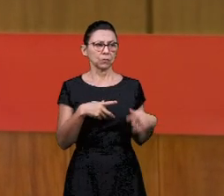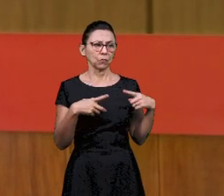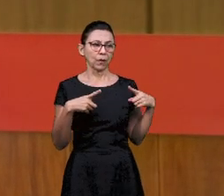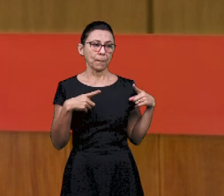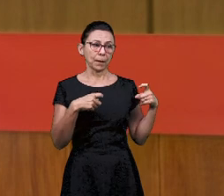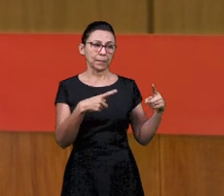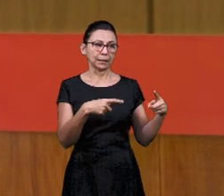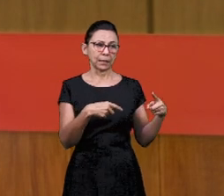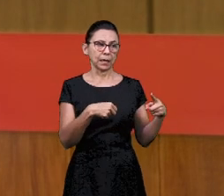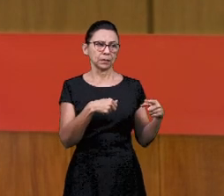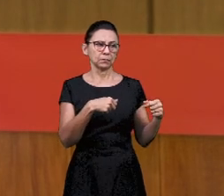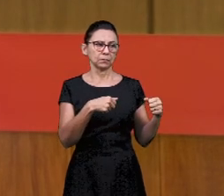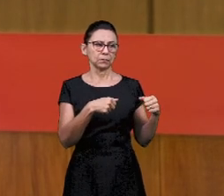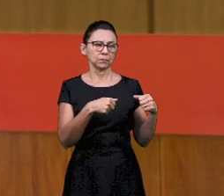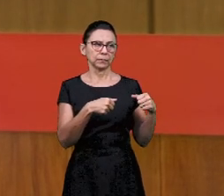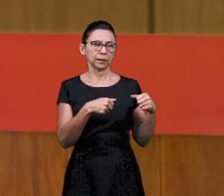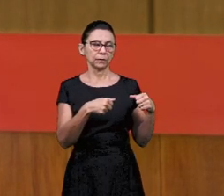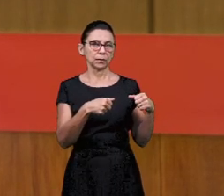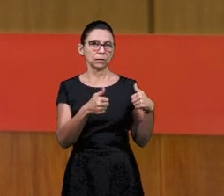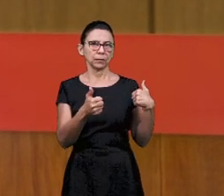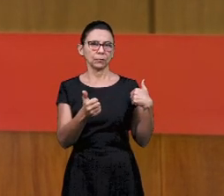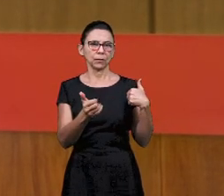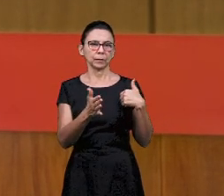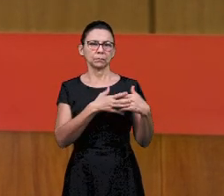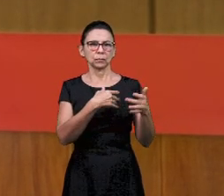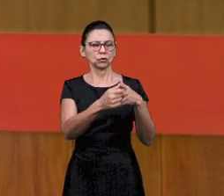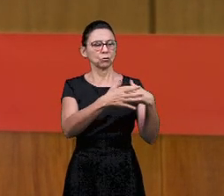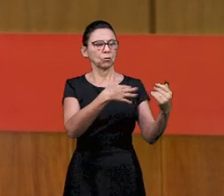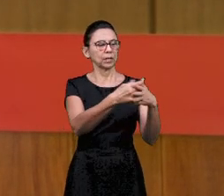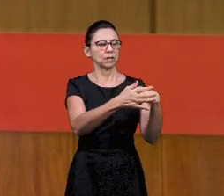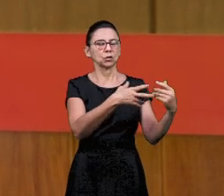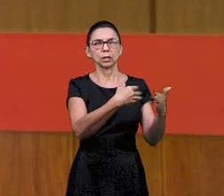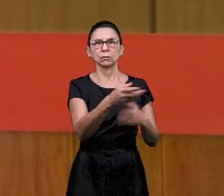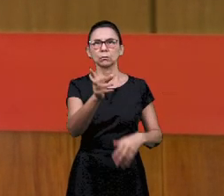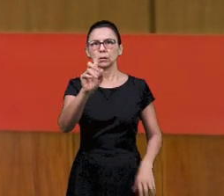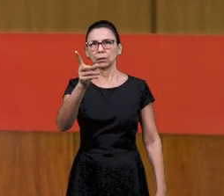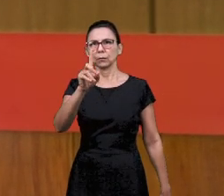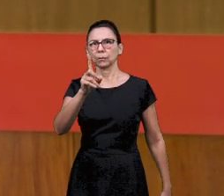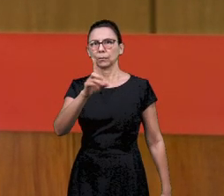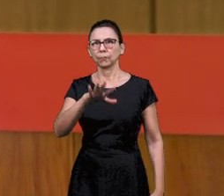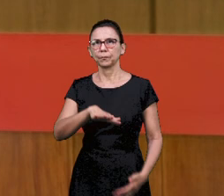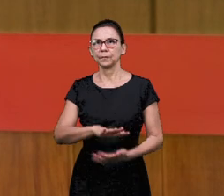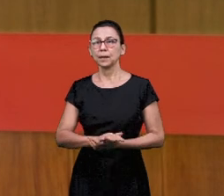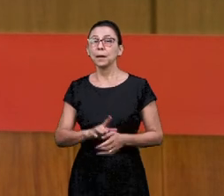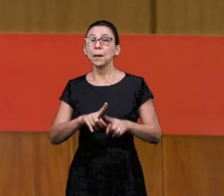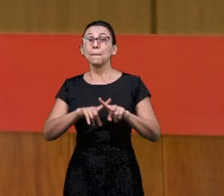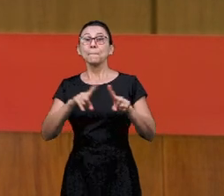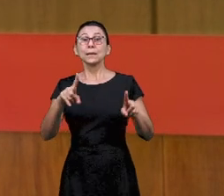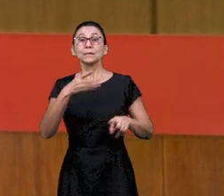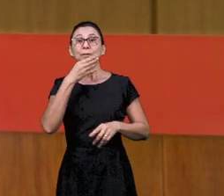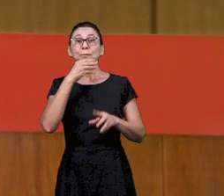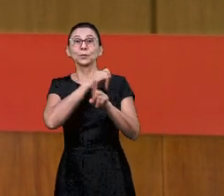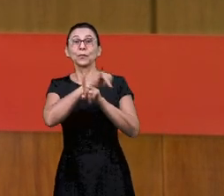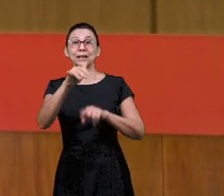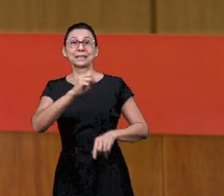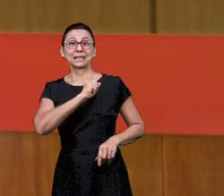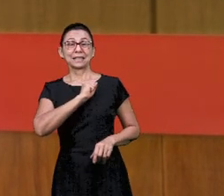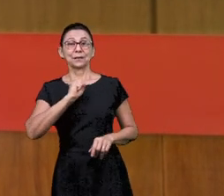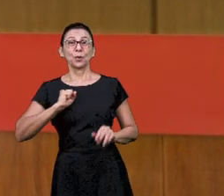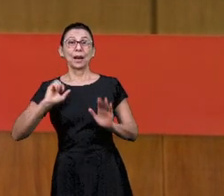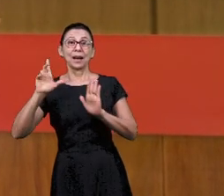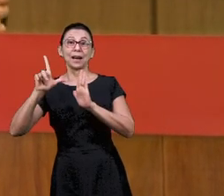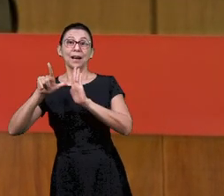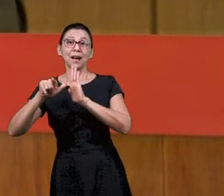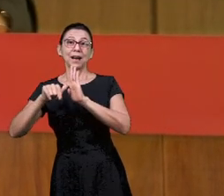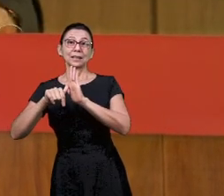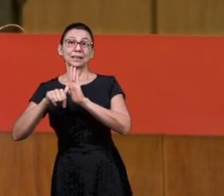Il savait qu'il ne pouvait pas aller dans la bataille n'importe comment. Mais Samuel, le prophète, le sacrificateur,